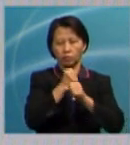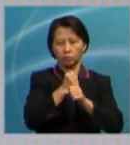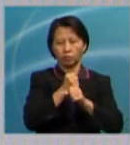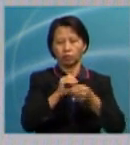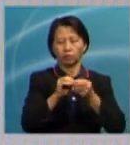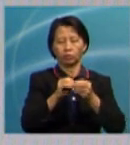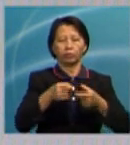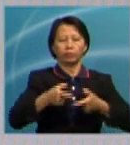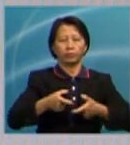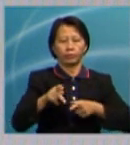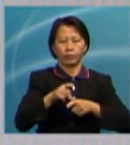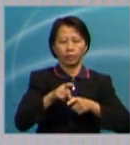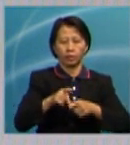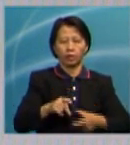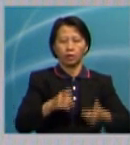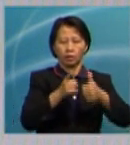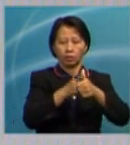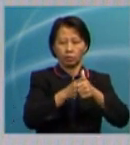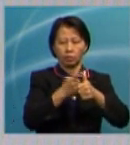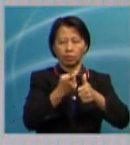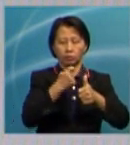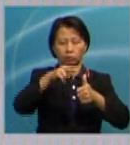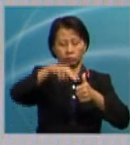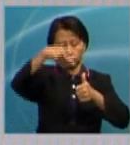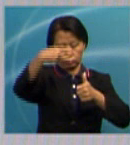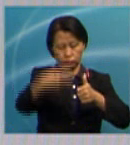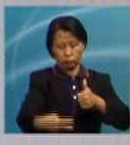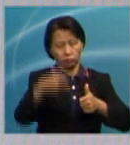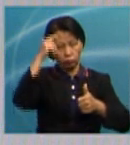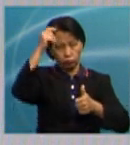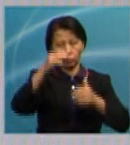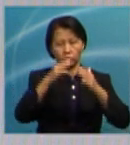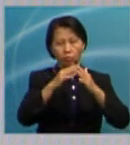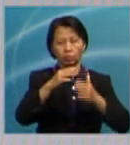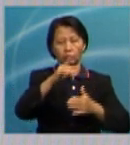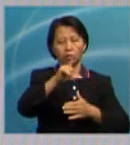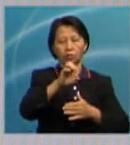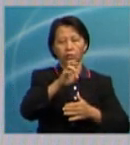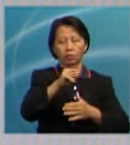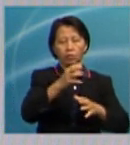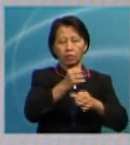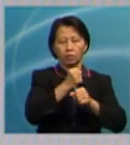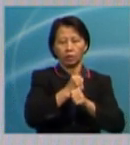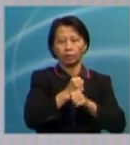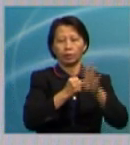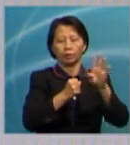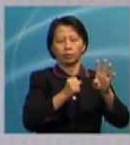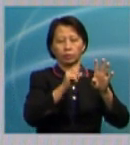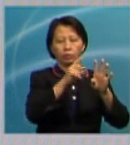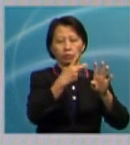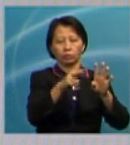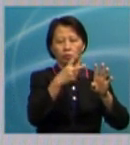perak emas menjadi milik penerjun tuan rumah Liu huia yang mengumpul